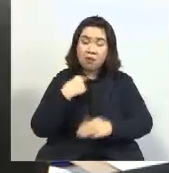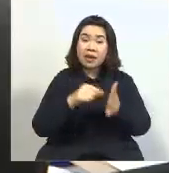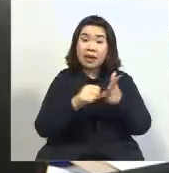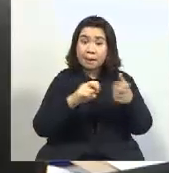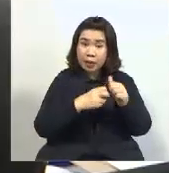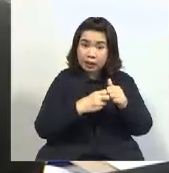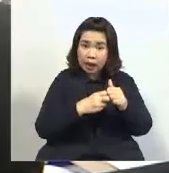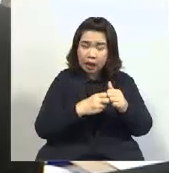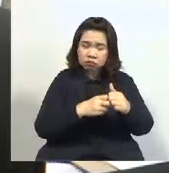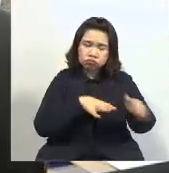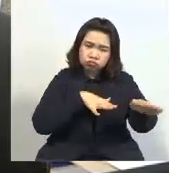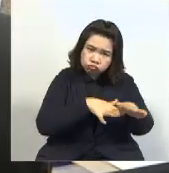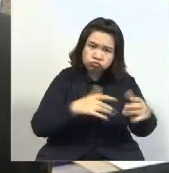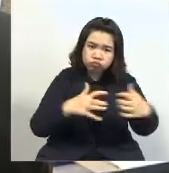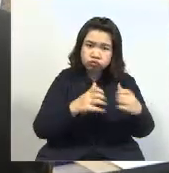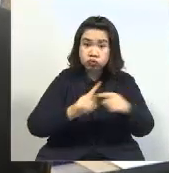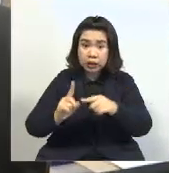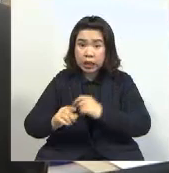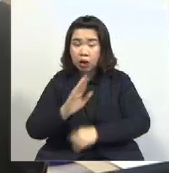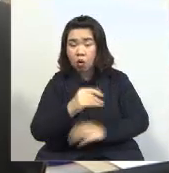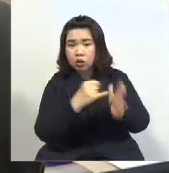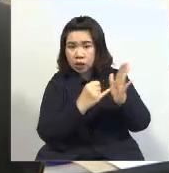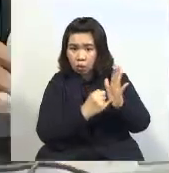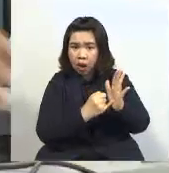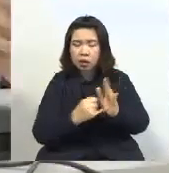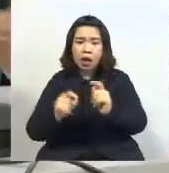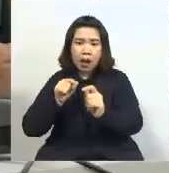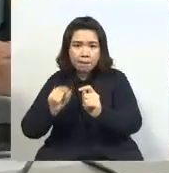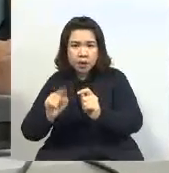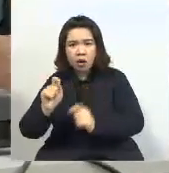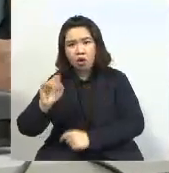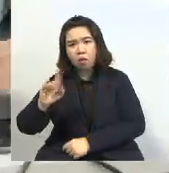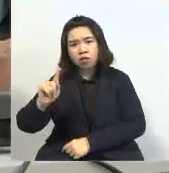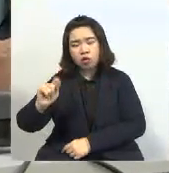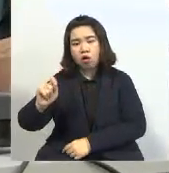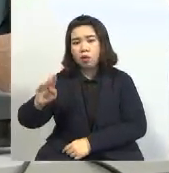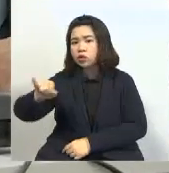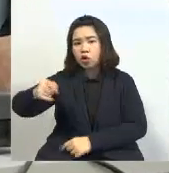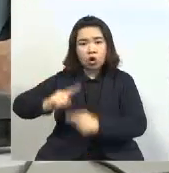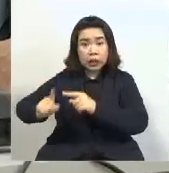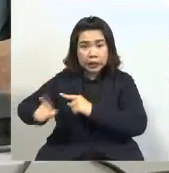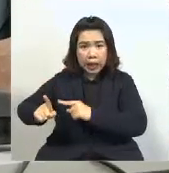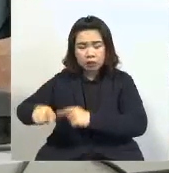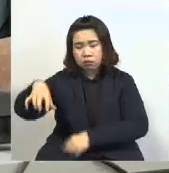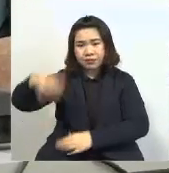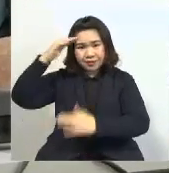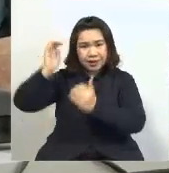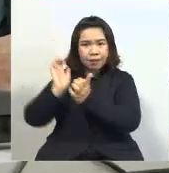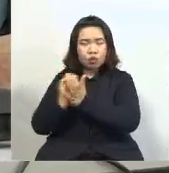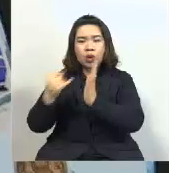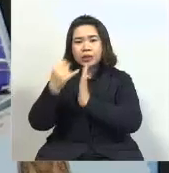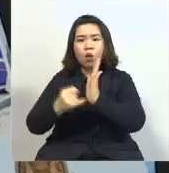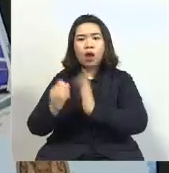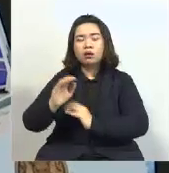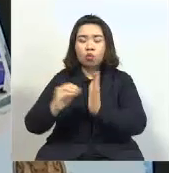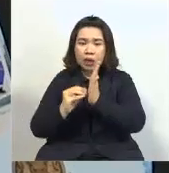ปัญหาอุบัติเหตุบนท้องถนนทั้งจังหวัดอำเภอองค์กรปกครองส่วนท้องถิ่นรวมถึงกองบัญชาการตำรวจนครบาล นะค